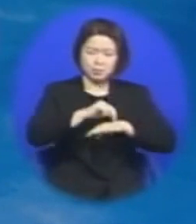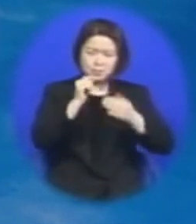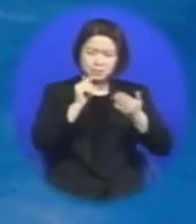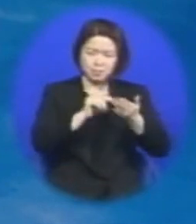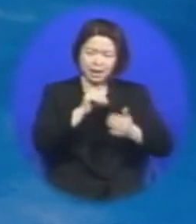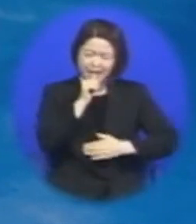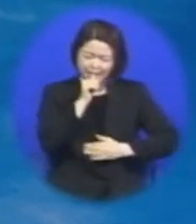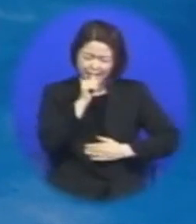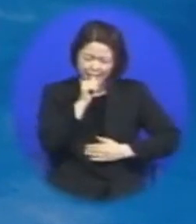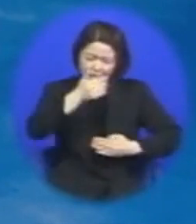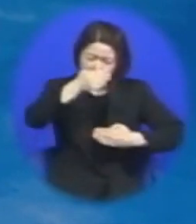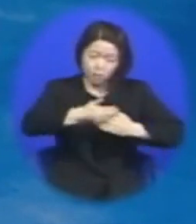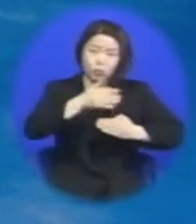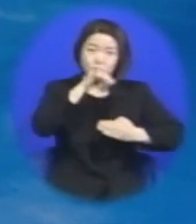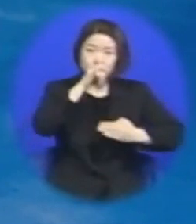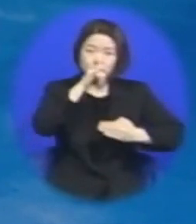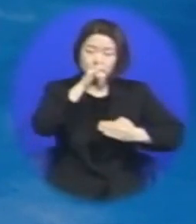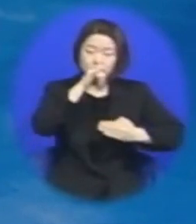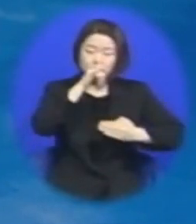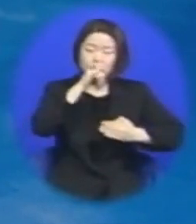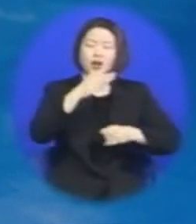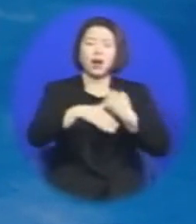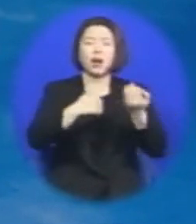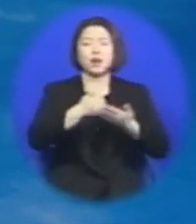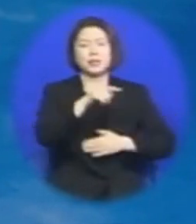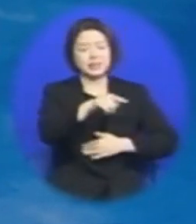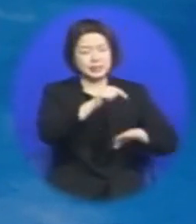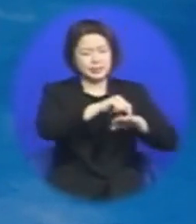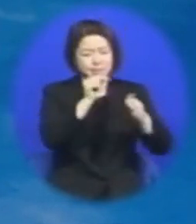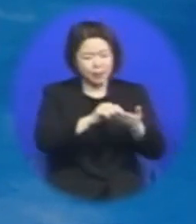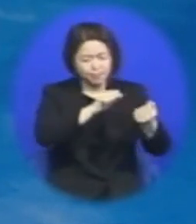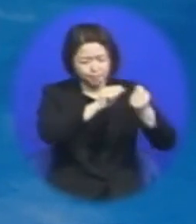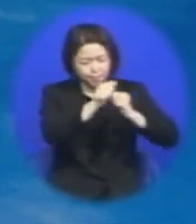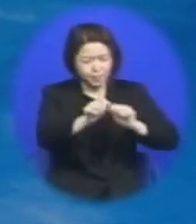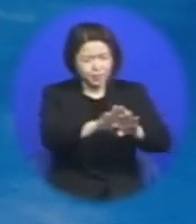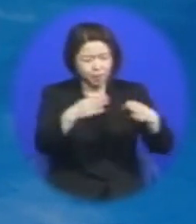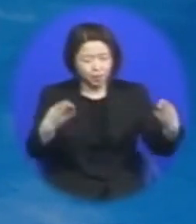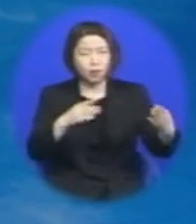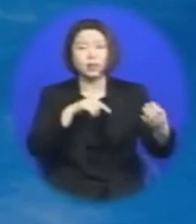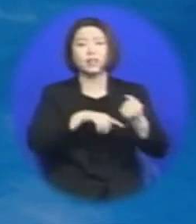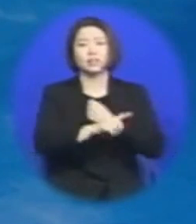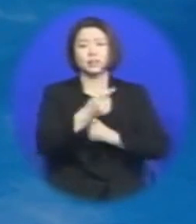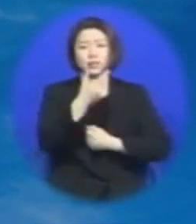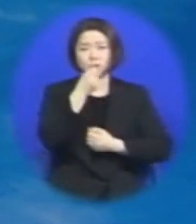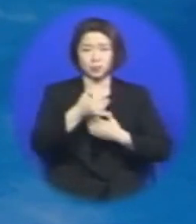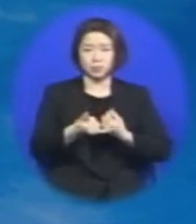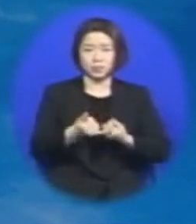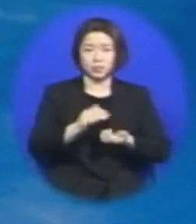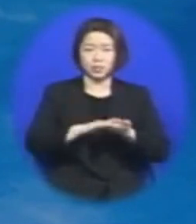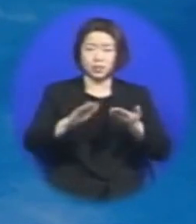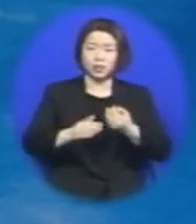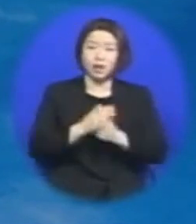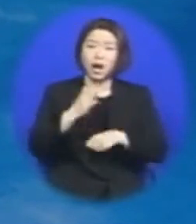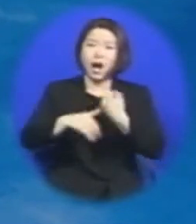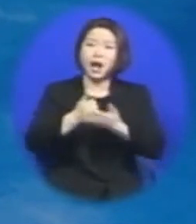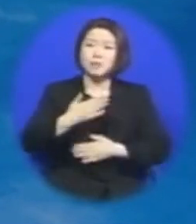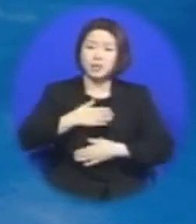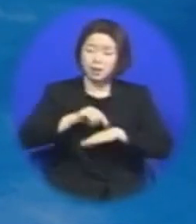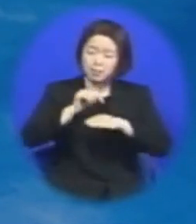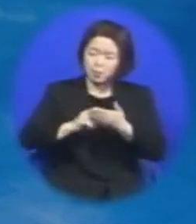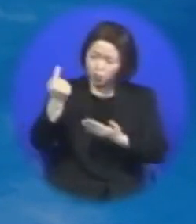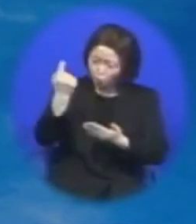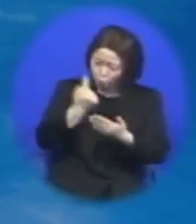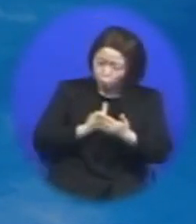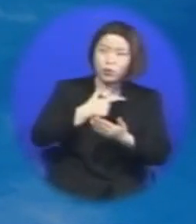닫아놓고 있습니다 하나님이 그걸 찢으라 거예요 하나님이 내 마음속에 들어오고 싶어 하신다는 이것을